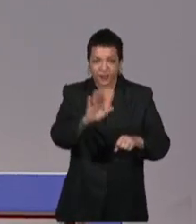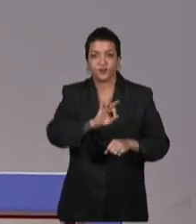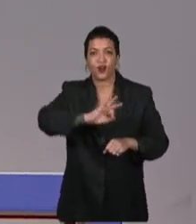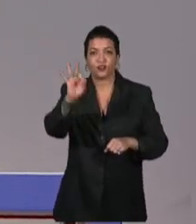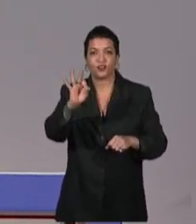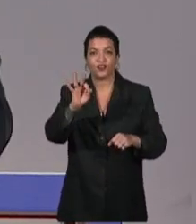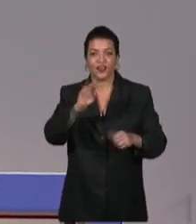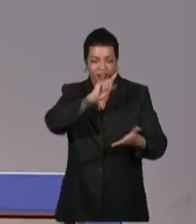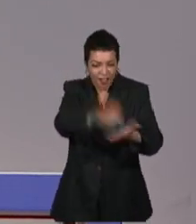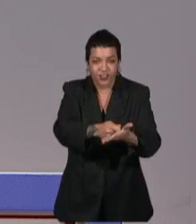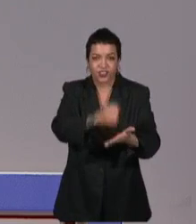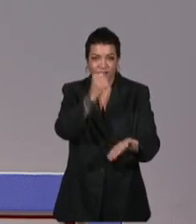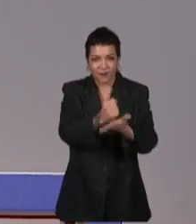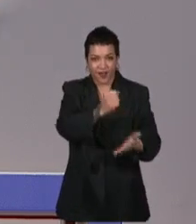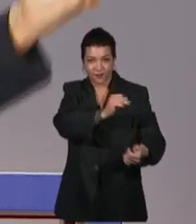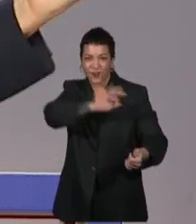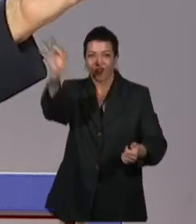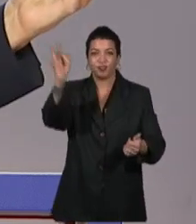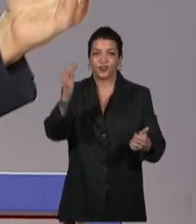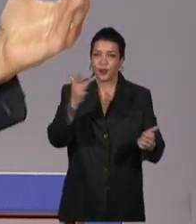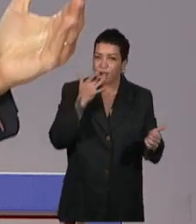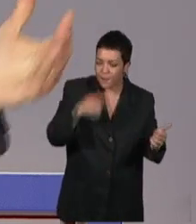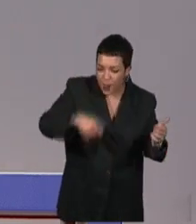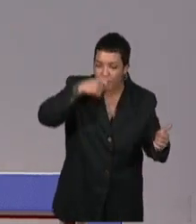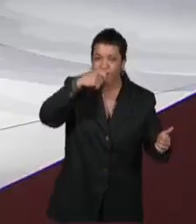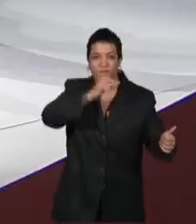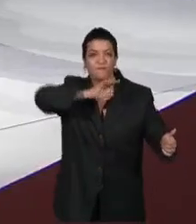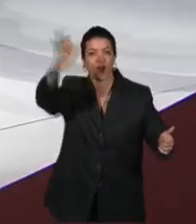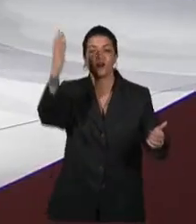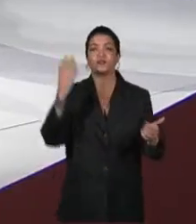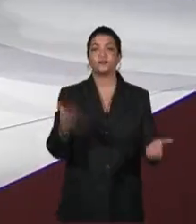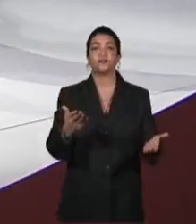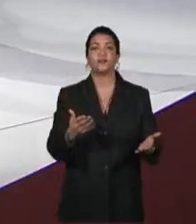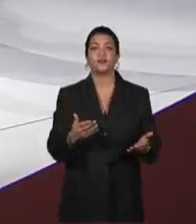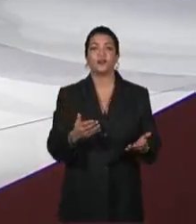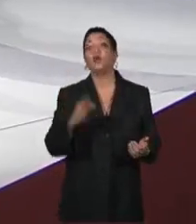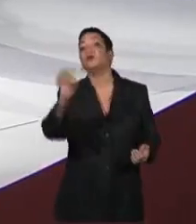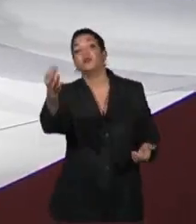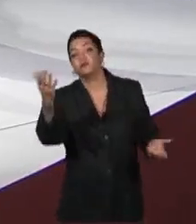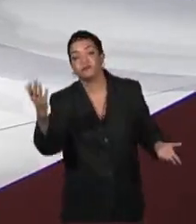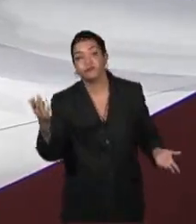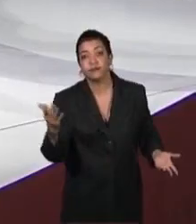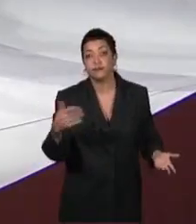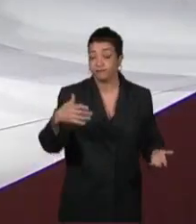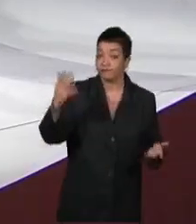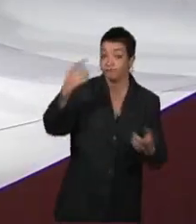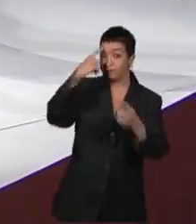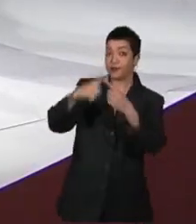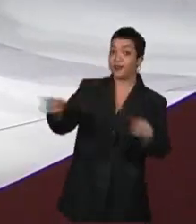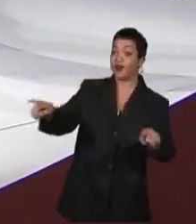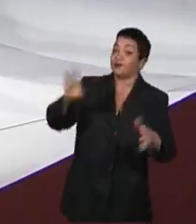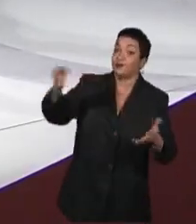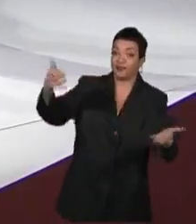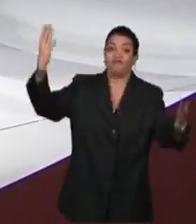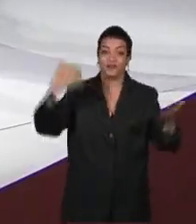d'acheter français, de savourer français. Et oui, n'en déplaise à certains, un pavé